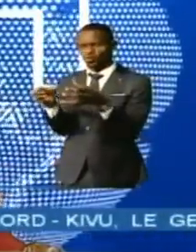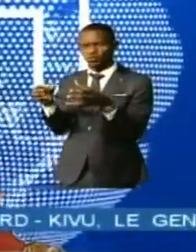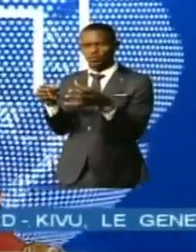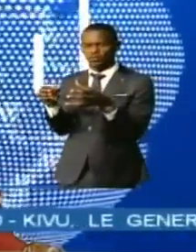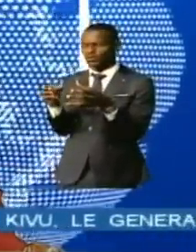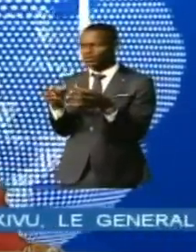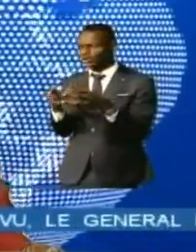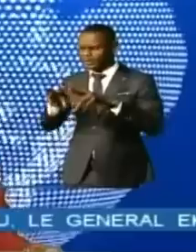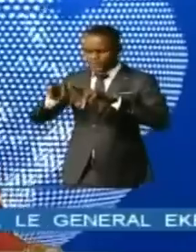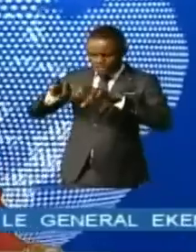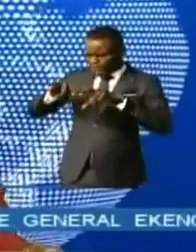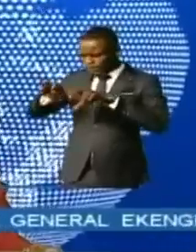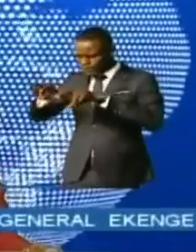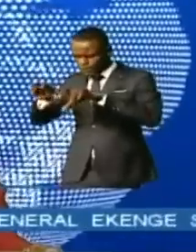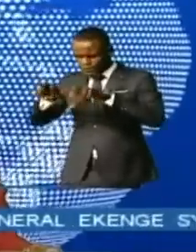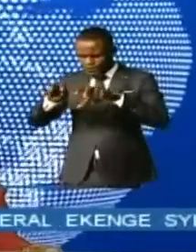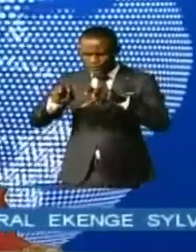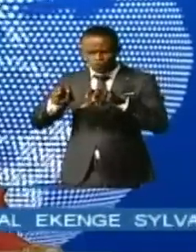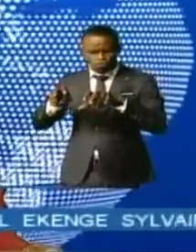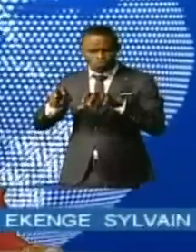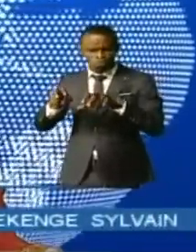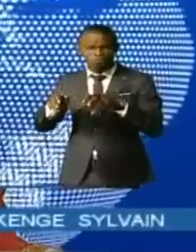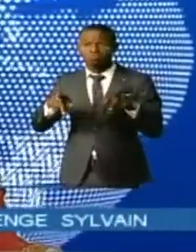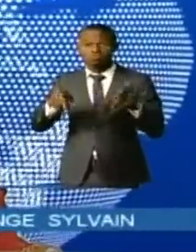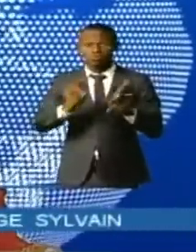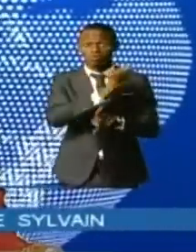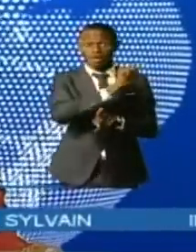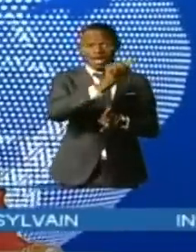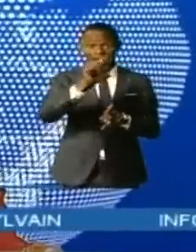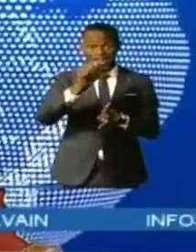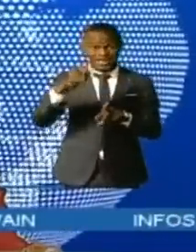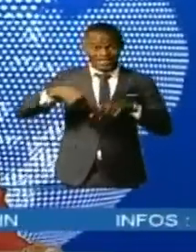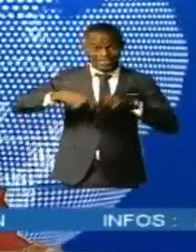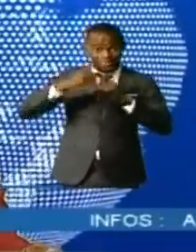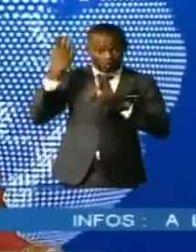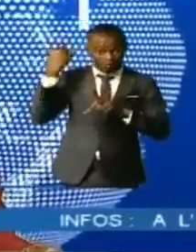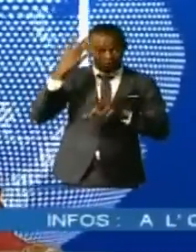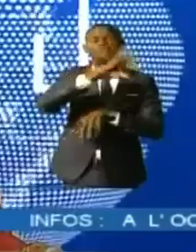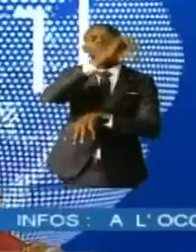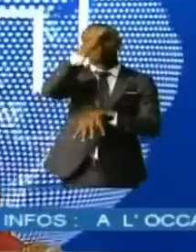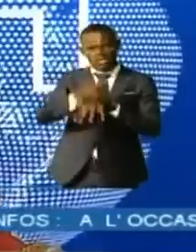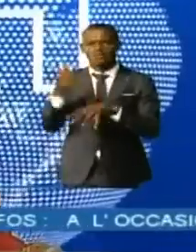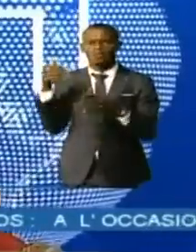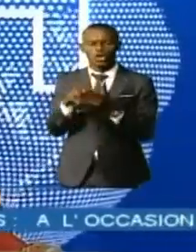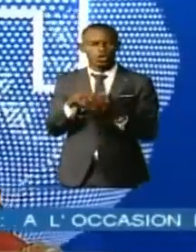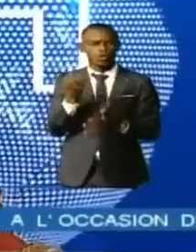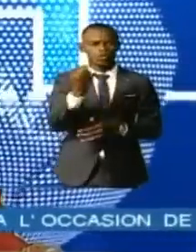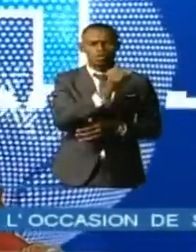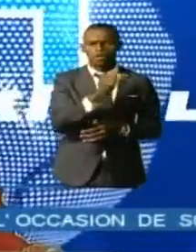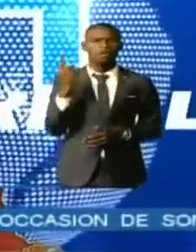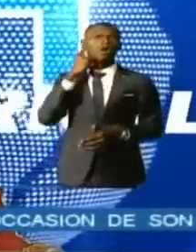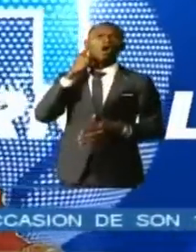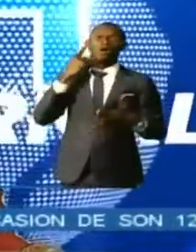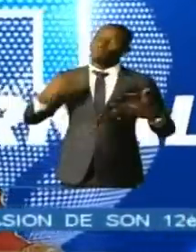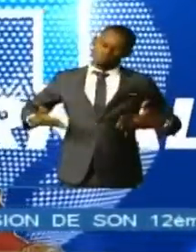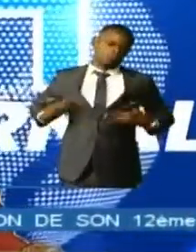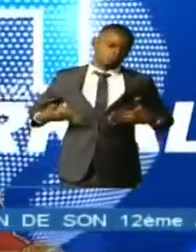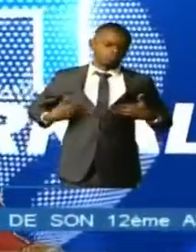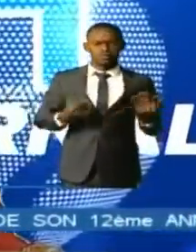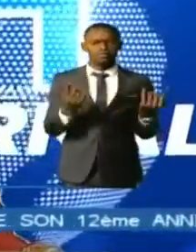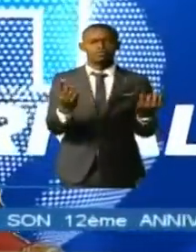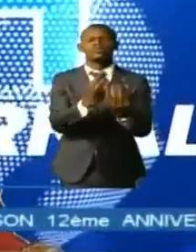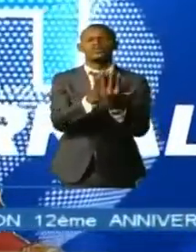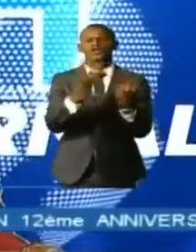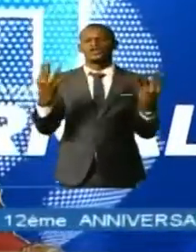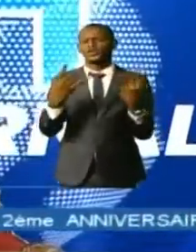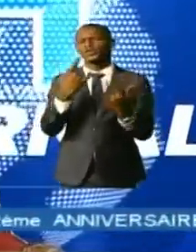les différents dossiers au niveau du Conseil supérieur de la magistrature et se disent confiants à travers la